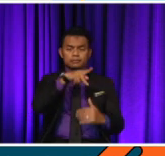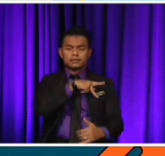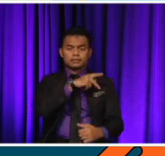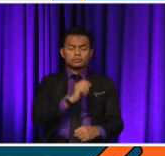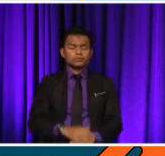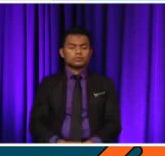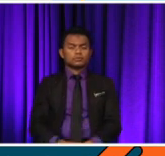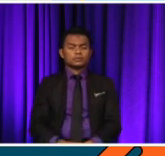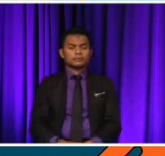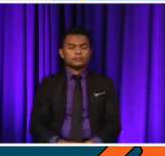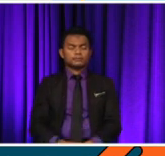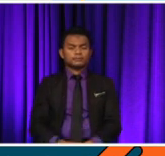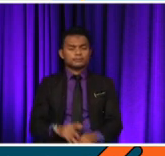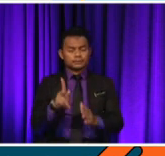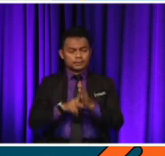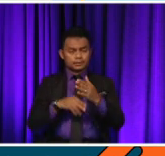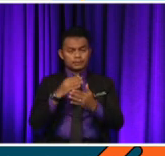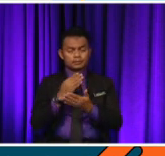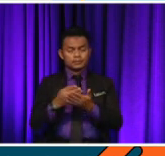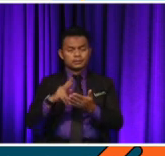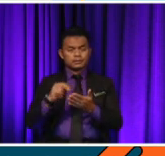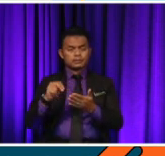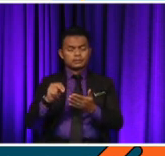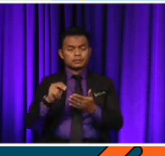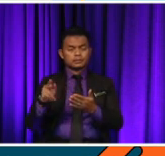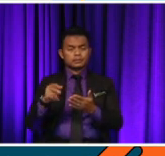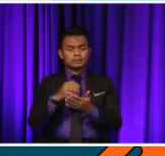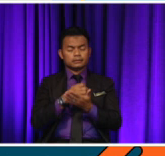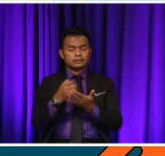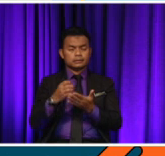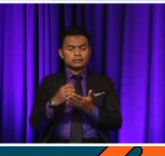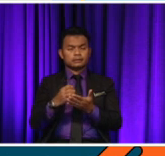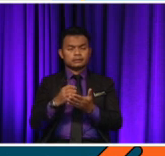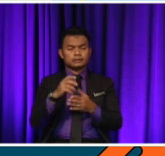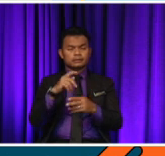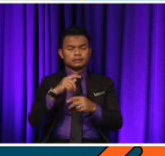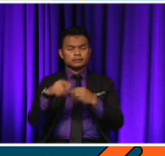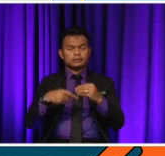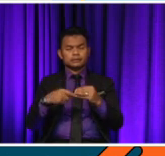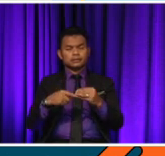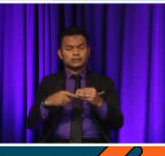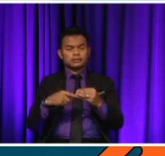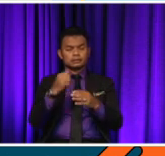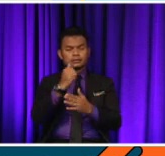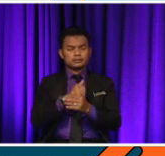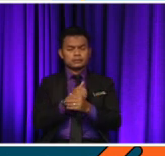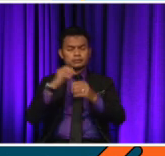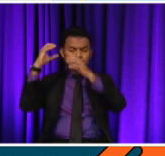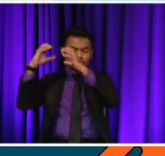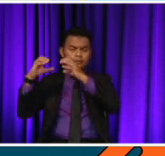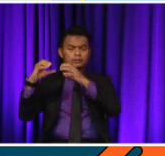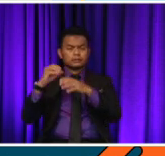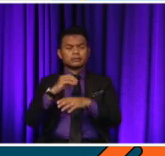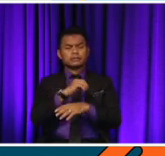ke sana nih ada kaitan tentang pencapaian nah dalam sebuah organisasi ataupun setiap individu Oke